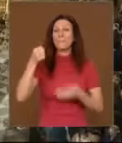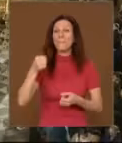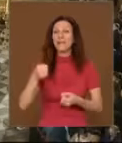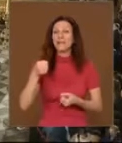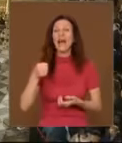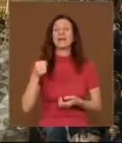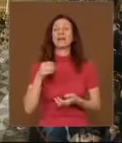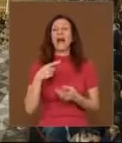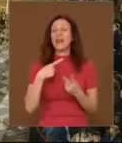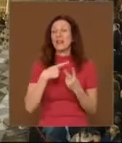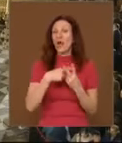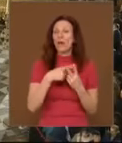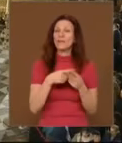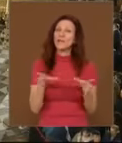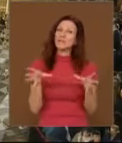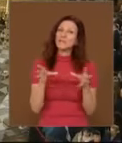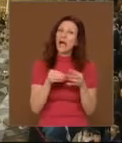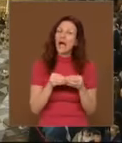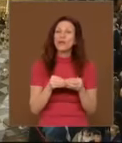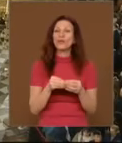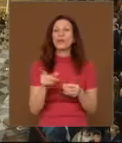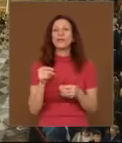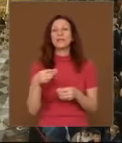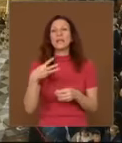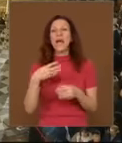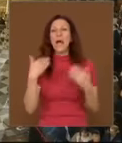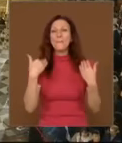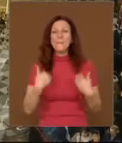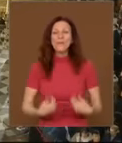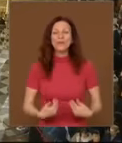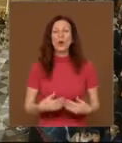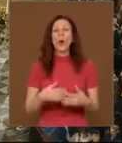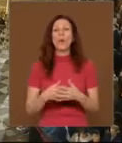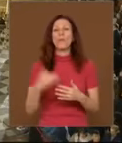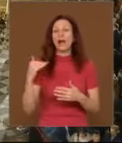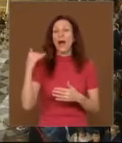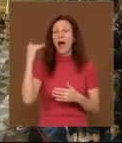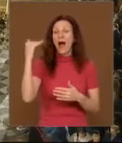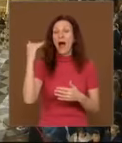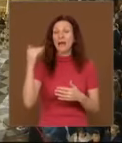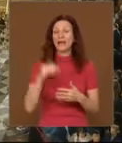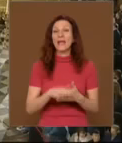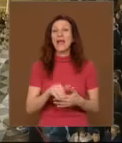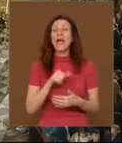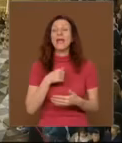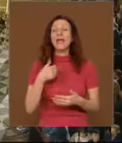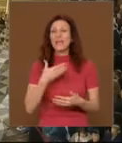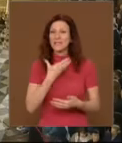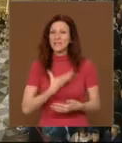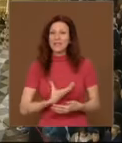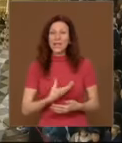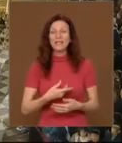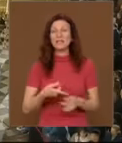Неофит, в съслужение с епископи, архиереи и свещенослужители